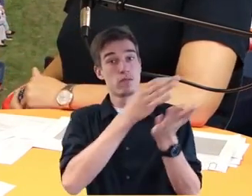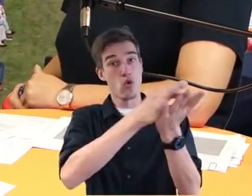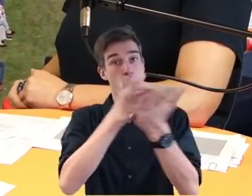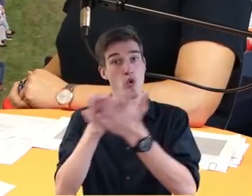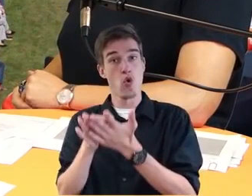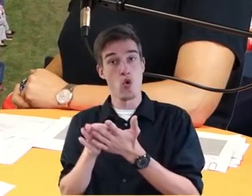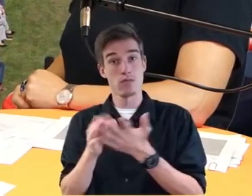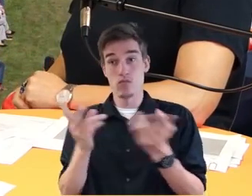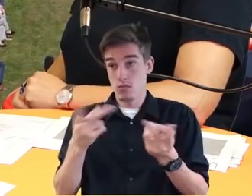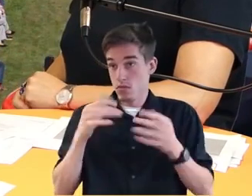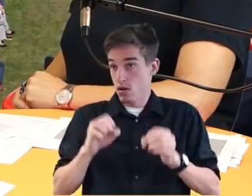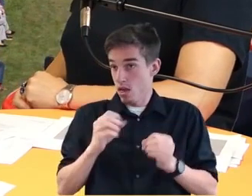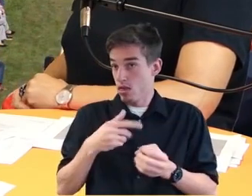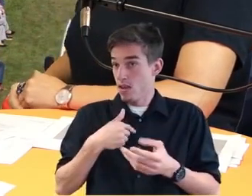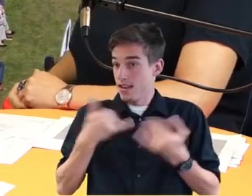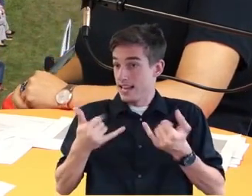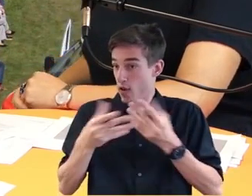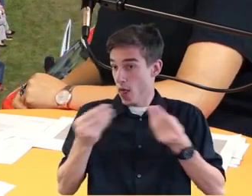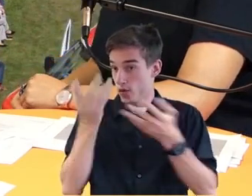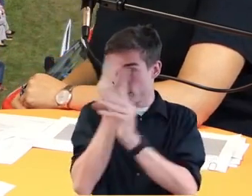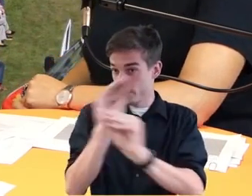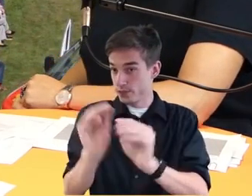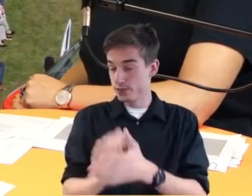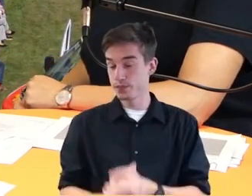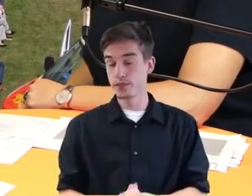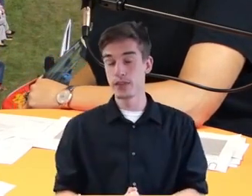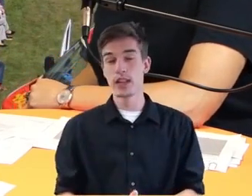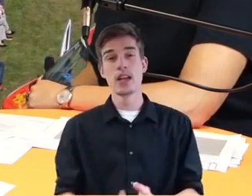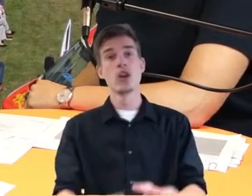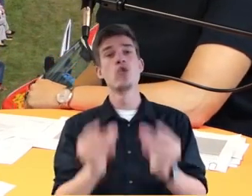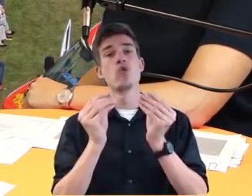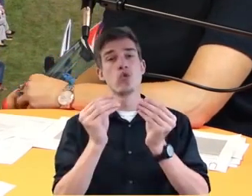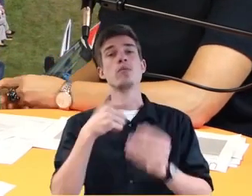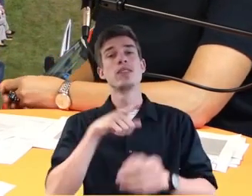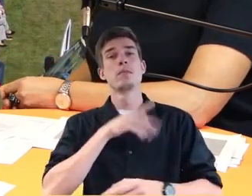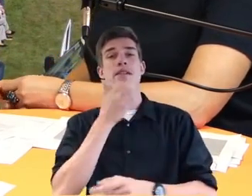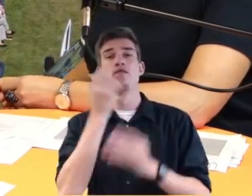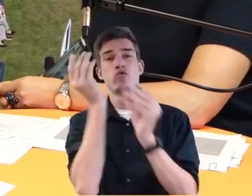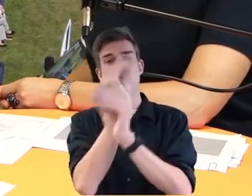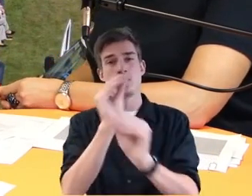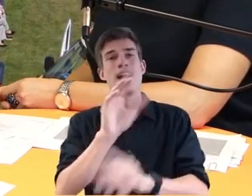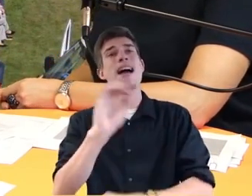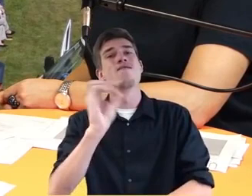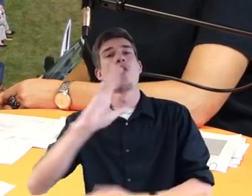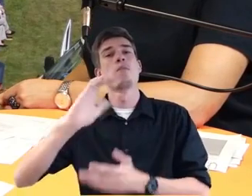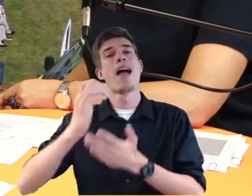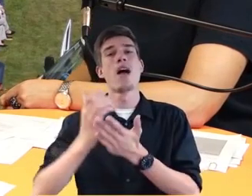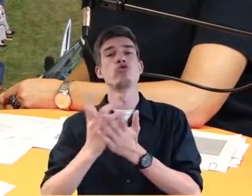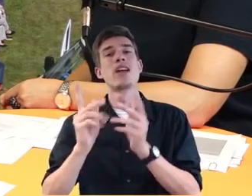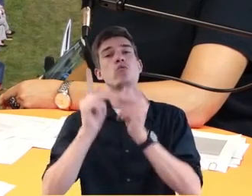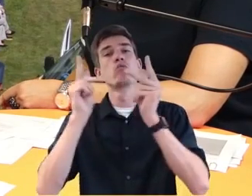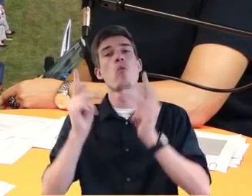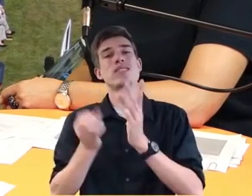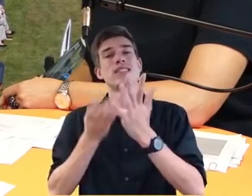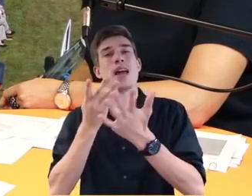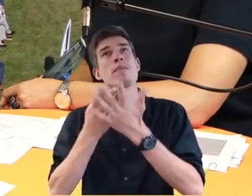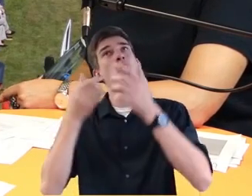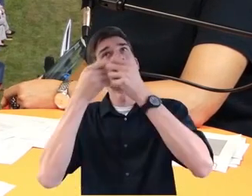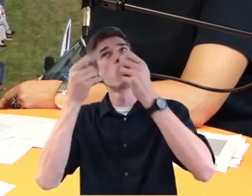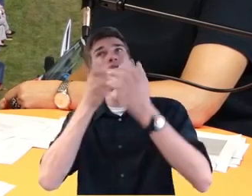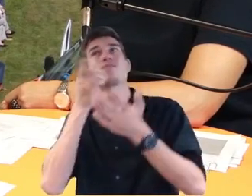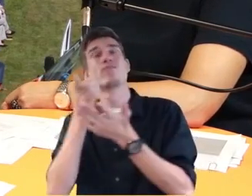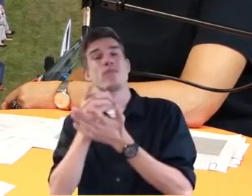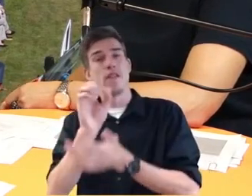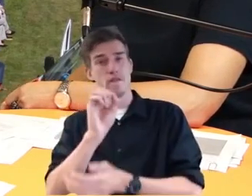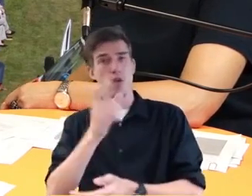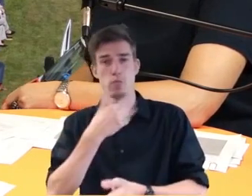heute aufräumen. Genau, machen wir. Zuerst vielleicht nochmal die Betrachtung, warum gibt es überhaupt ein Ausstattungskonzept des Bundes? Bitte. Ja.